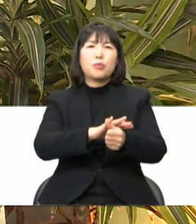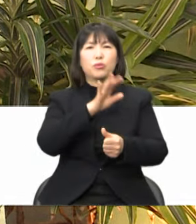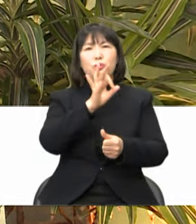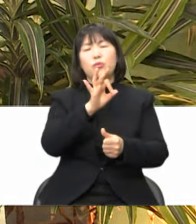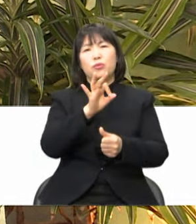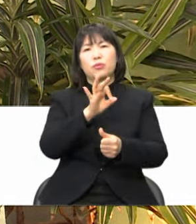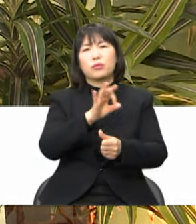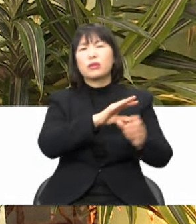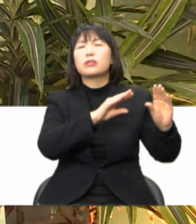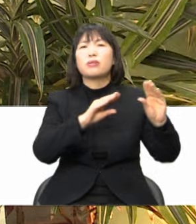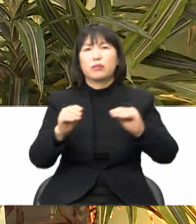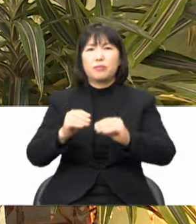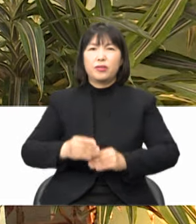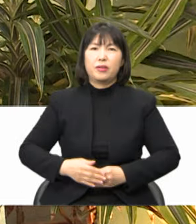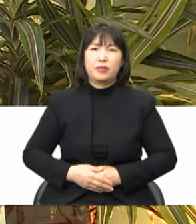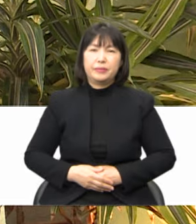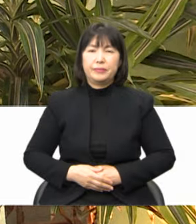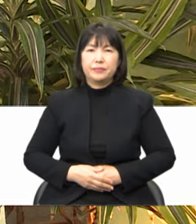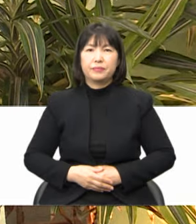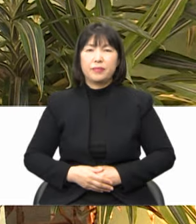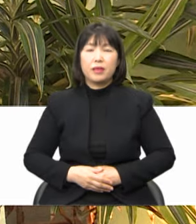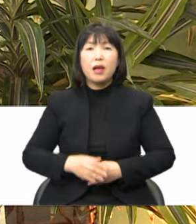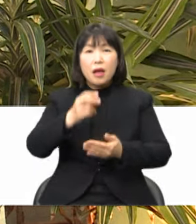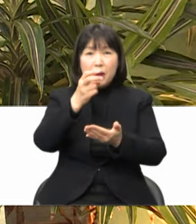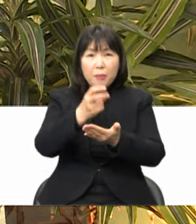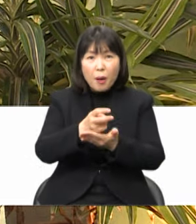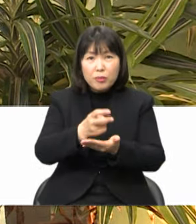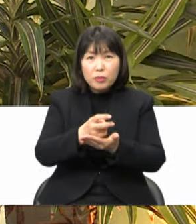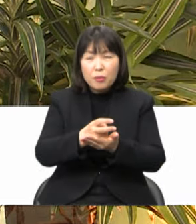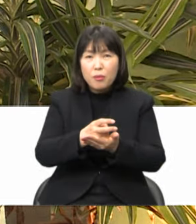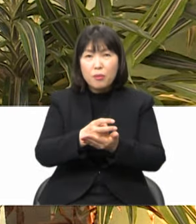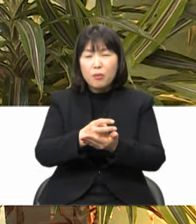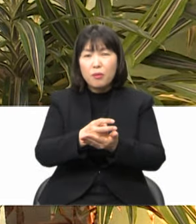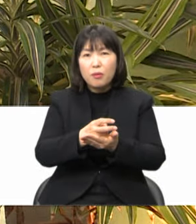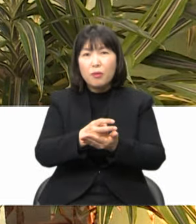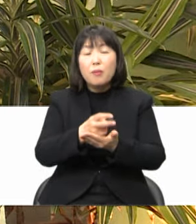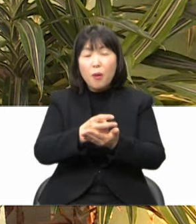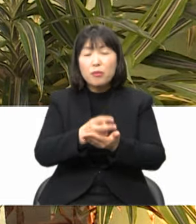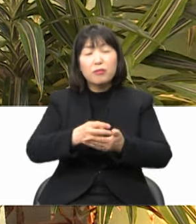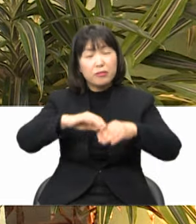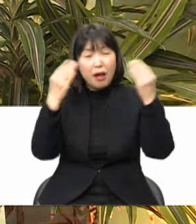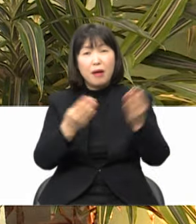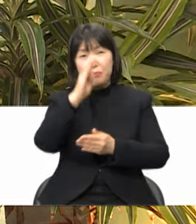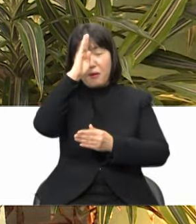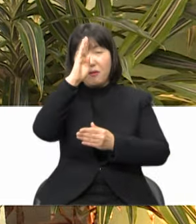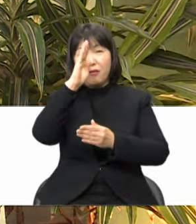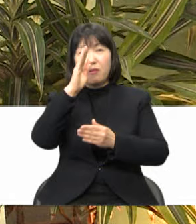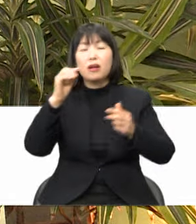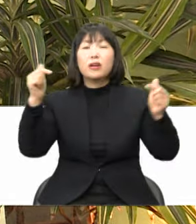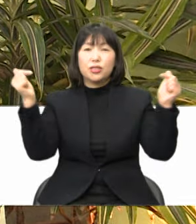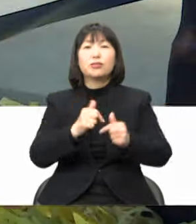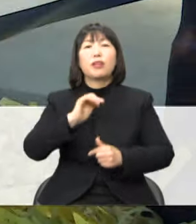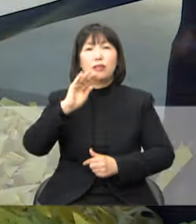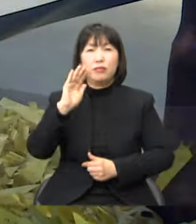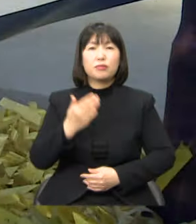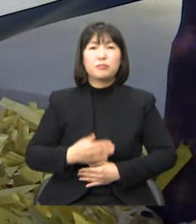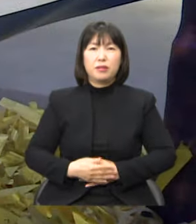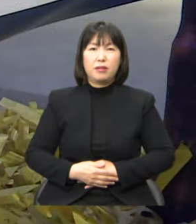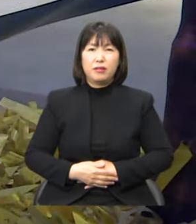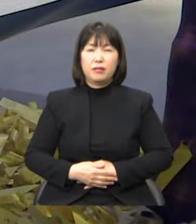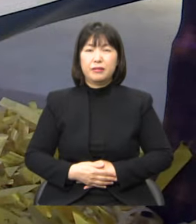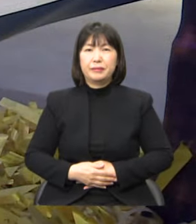날로 정해져 있습니다 법상으로 저희가 이제 다 낳은 날이죠 예 다 나아야 되는 날